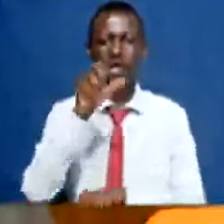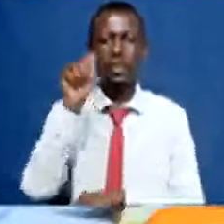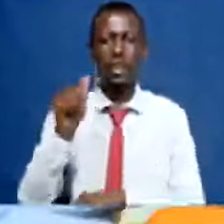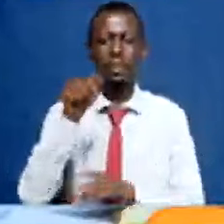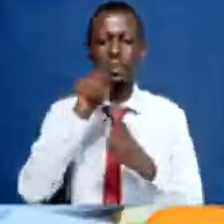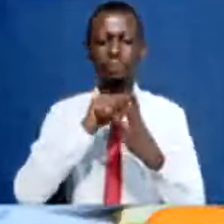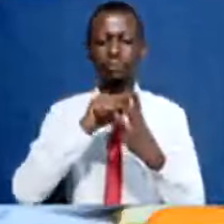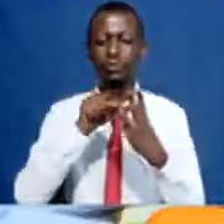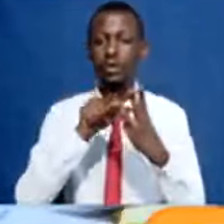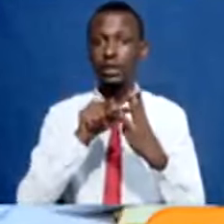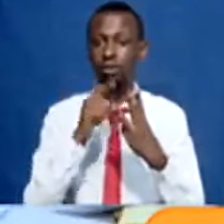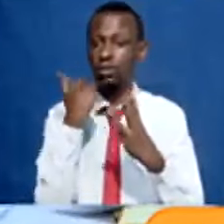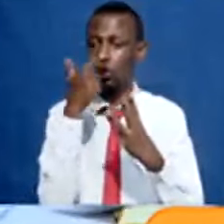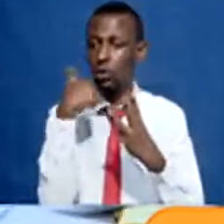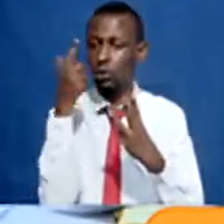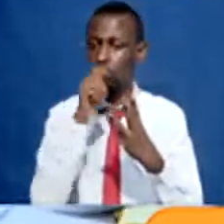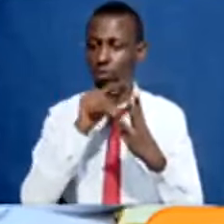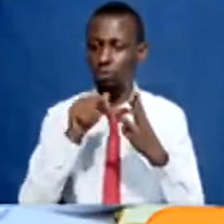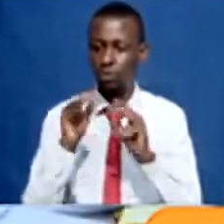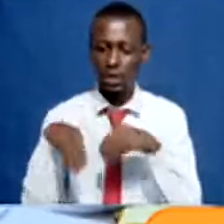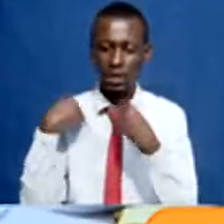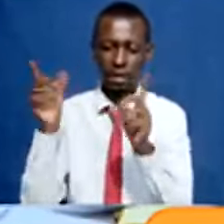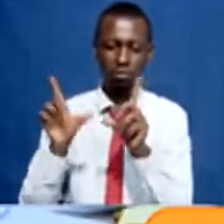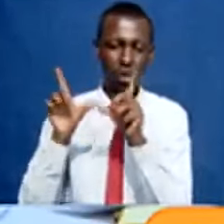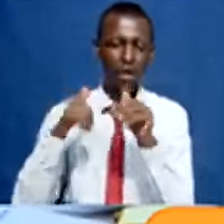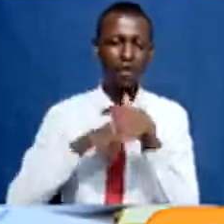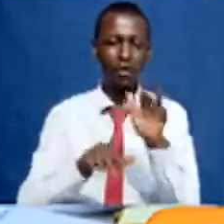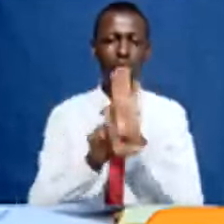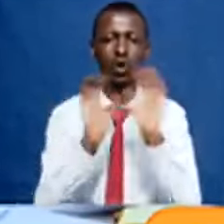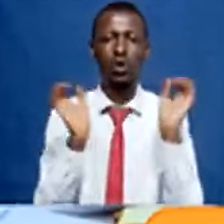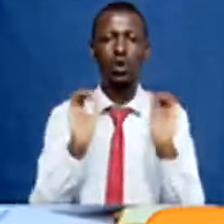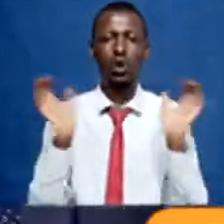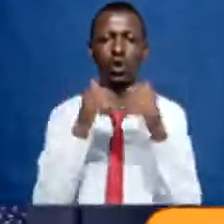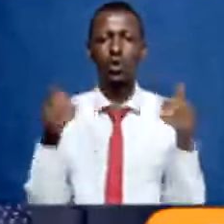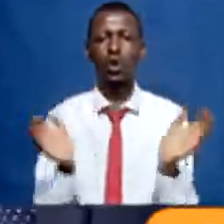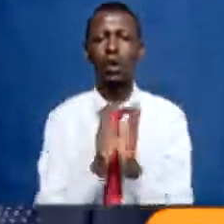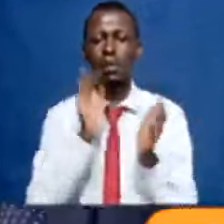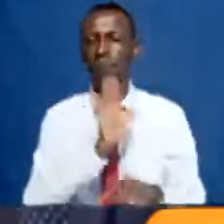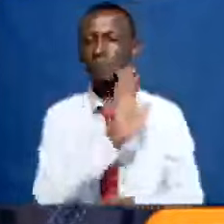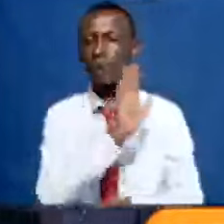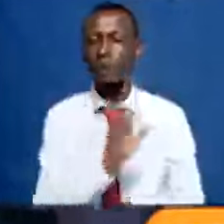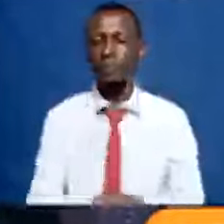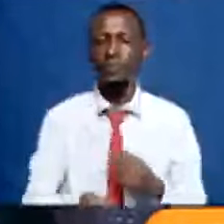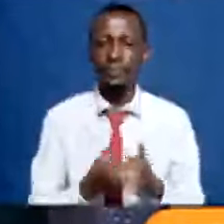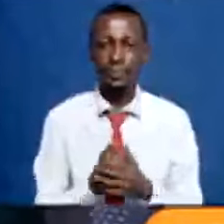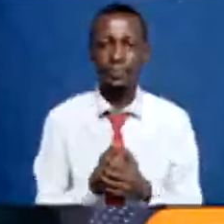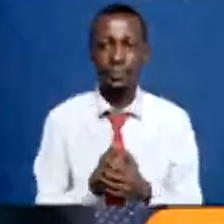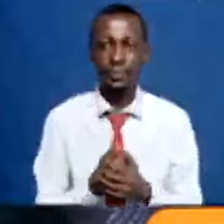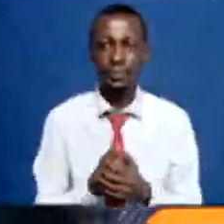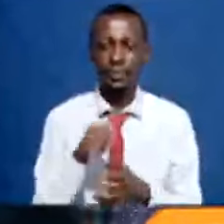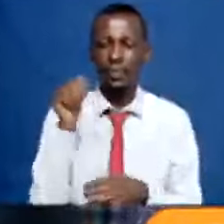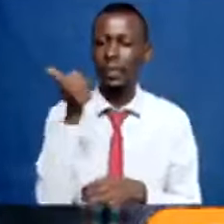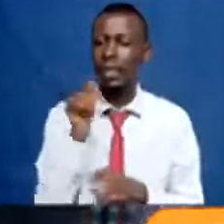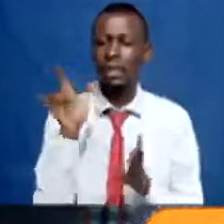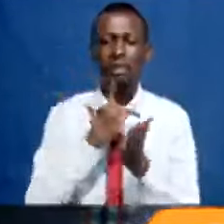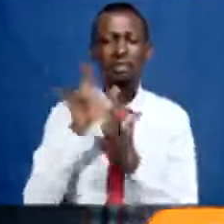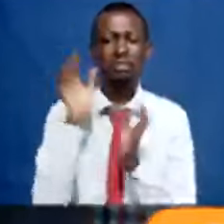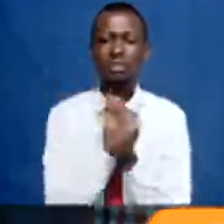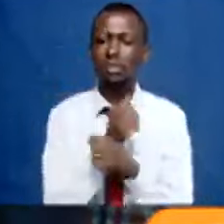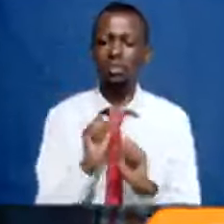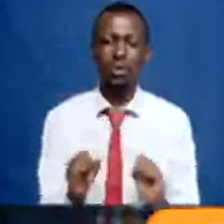NEMA, ambao wanadaiwa kutoa leseni kinyume cha sheria kwa kampuni ya Kimathi. None of them is at flight risk. These are public officers